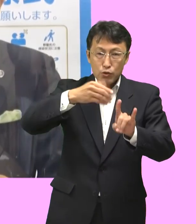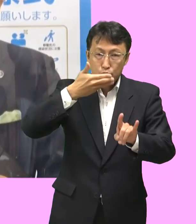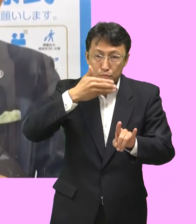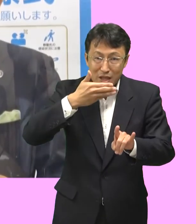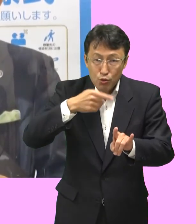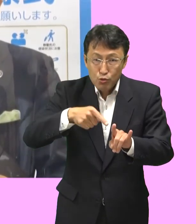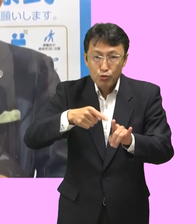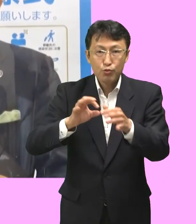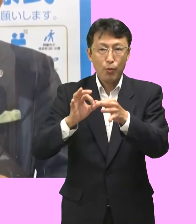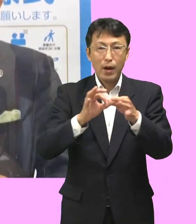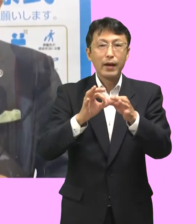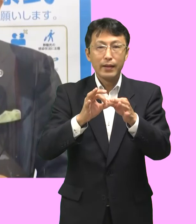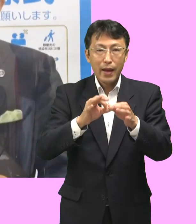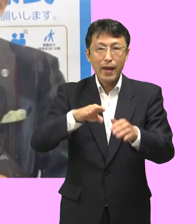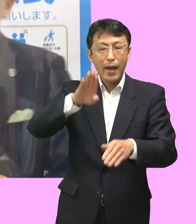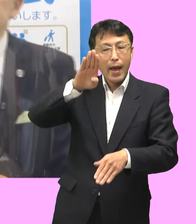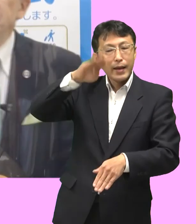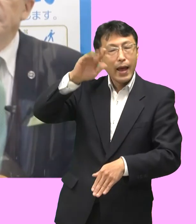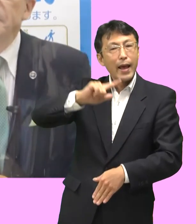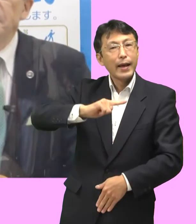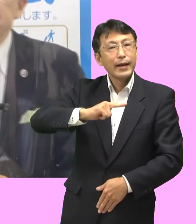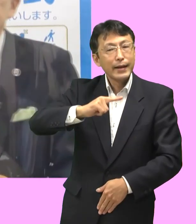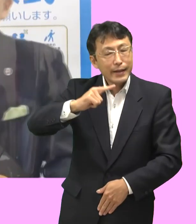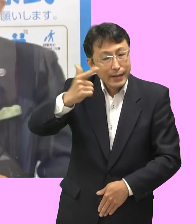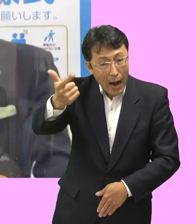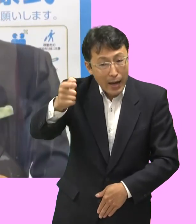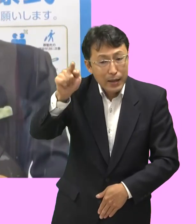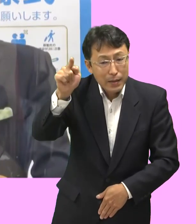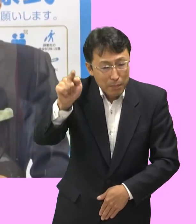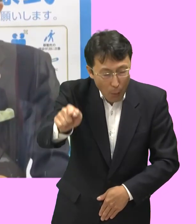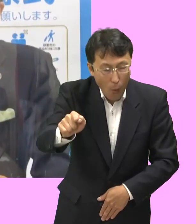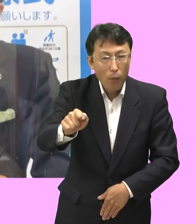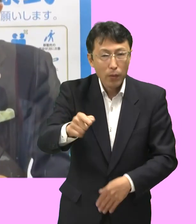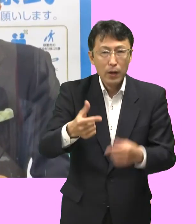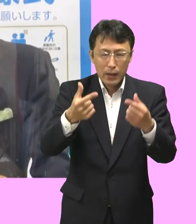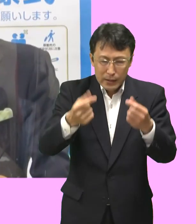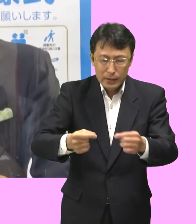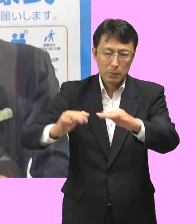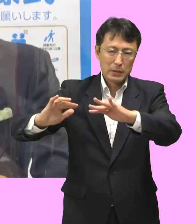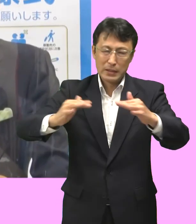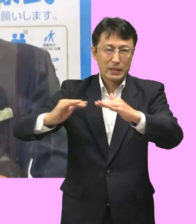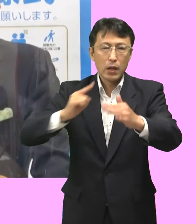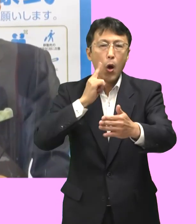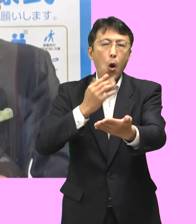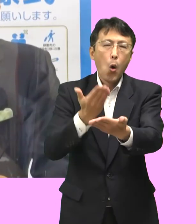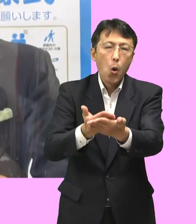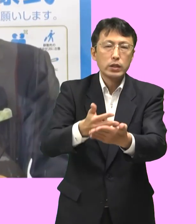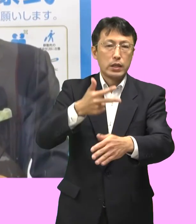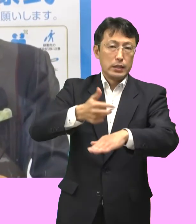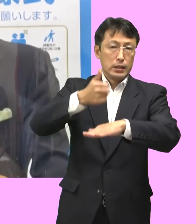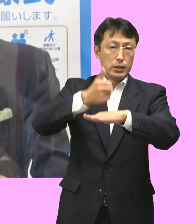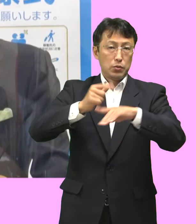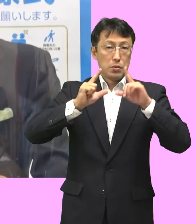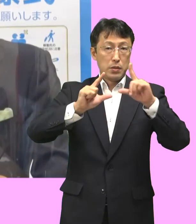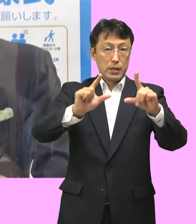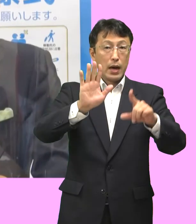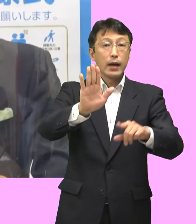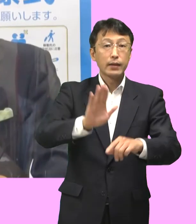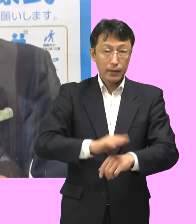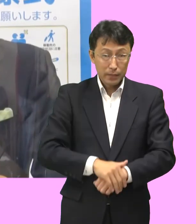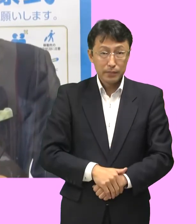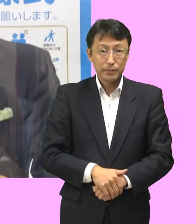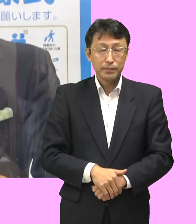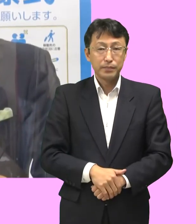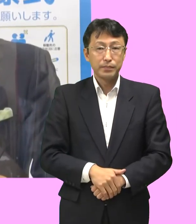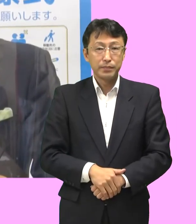外、を含めてですね、議論してほしいというご意見だと思うんですけども、要は処理水